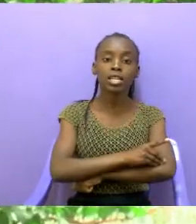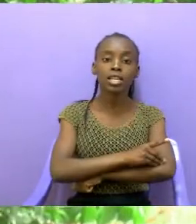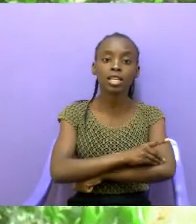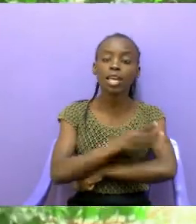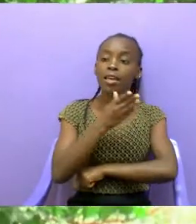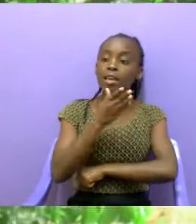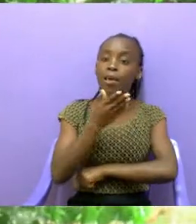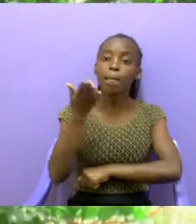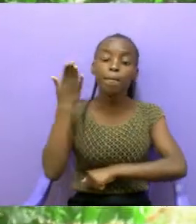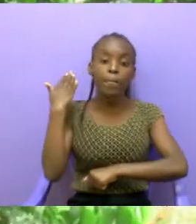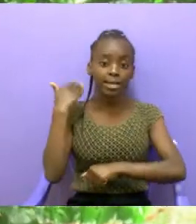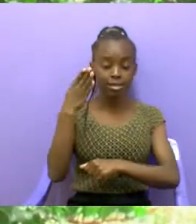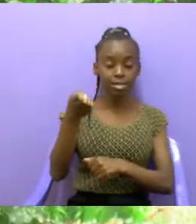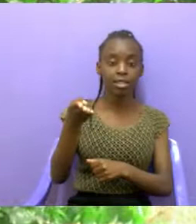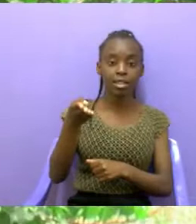ilishawahi kuwako.